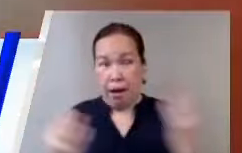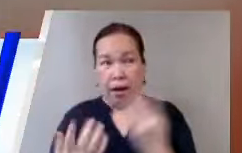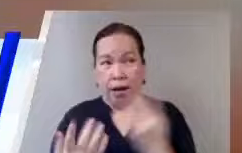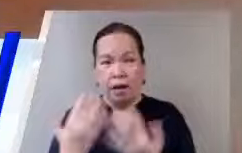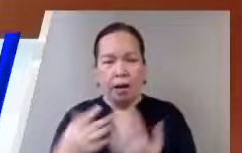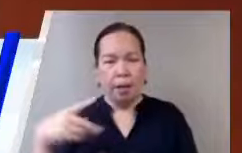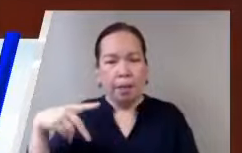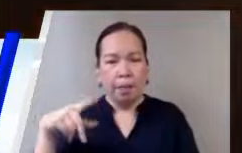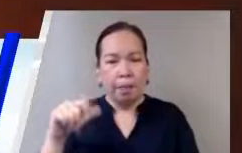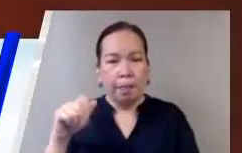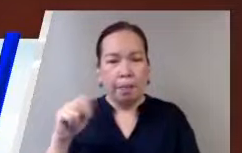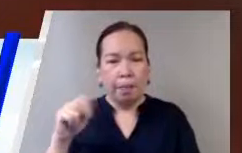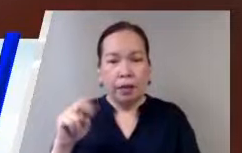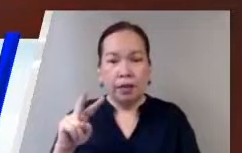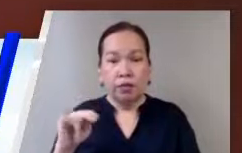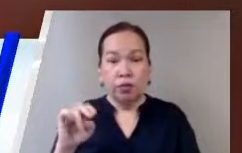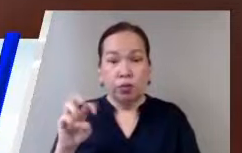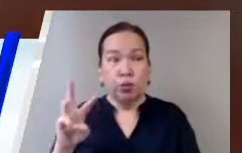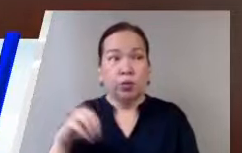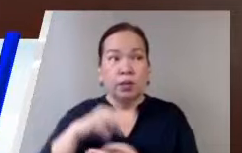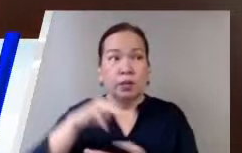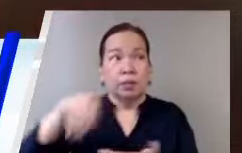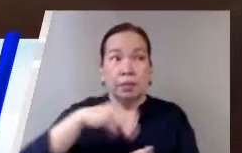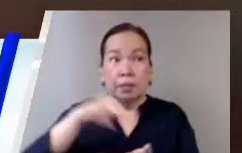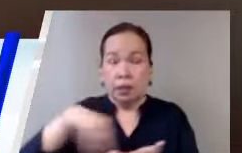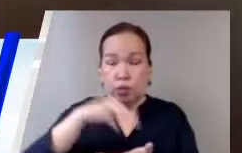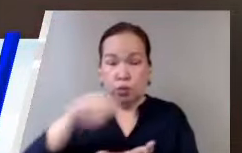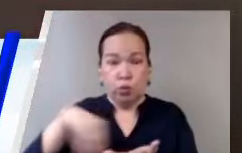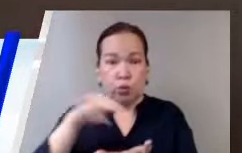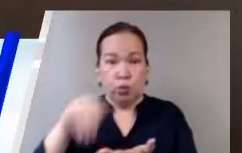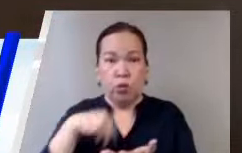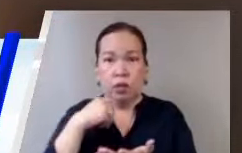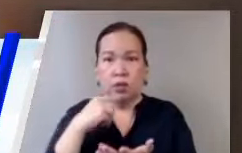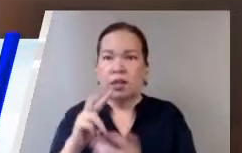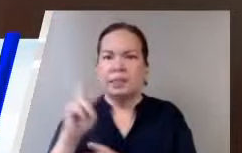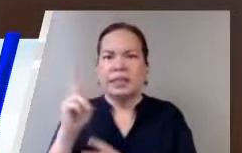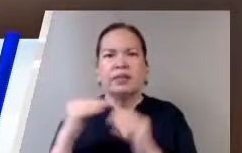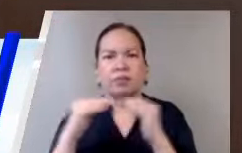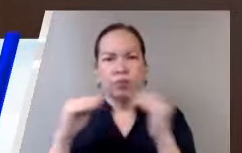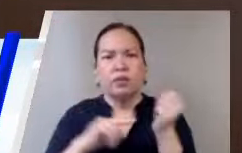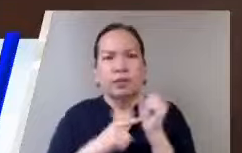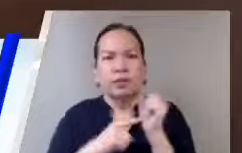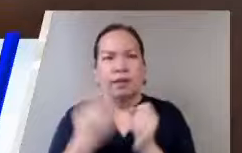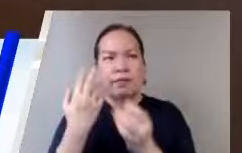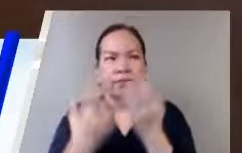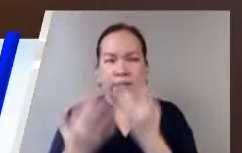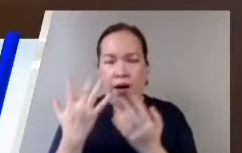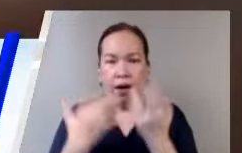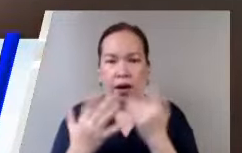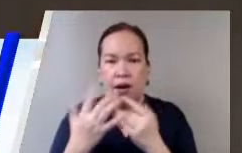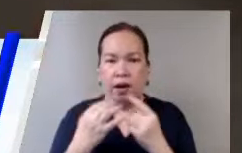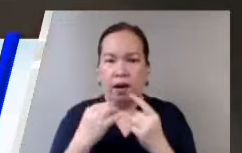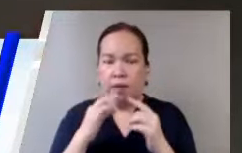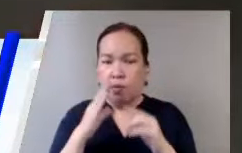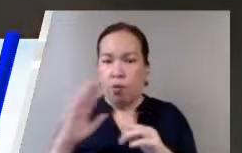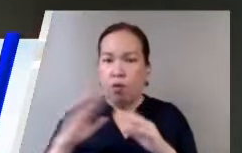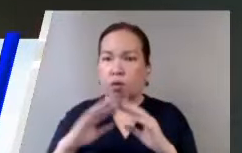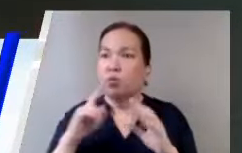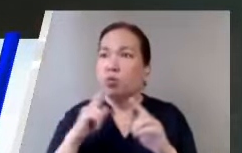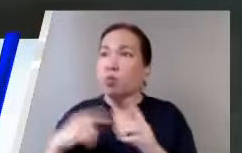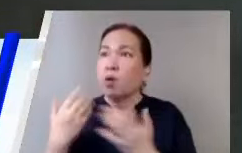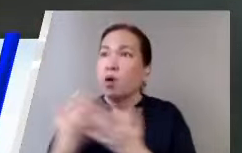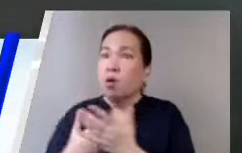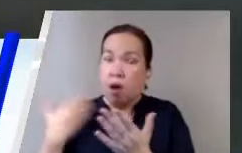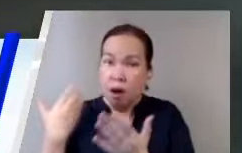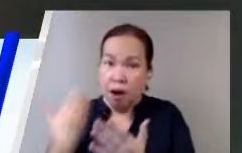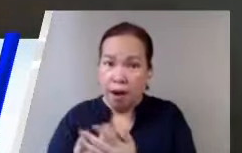Mandaluyong. Sa likod na kwarto sa ikalawang palapag daw nagsimula ang sunog. Ayon sa may-ari ng bahay, nakauuwi lang daw mula sa trabaho